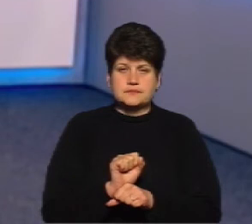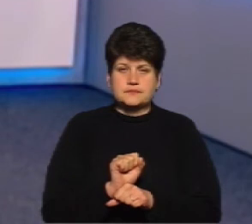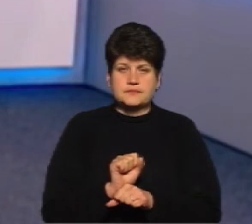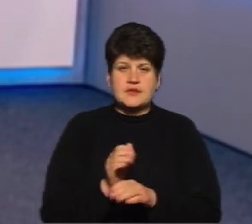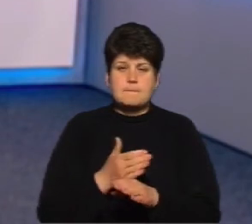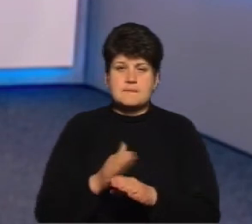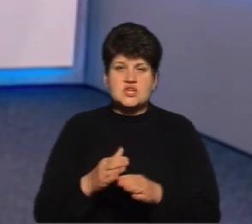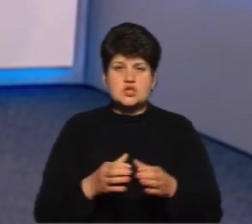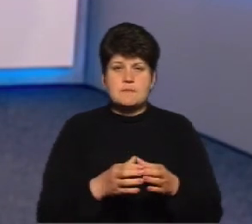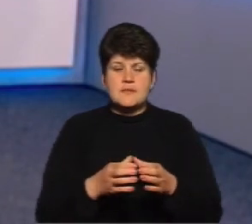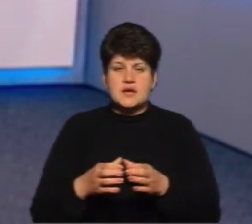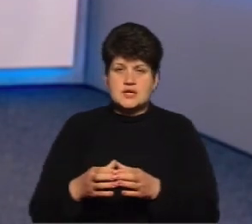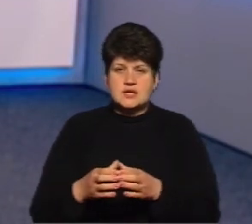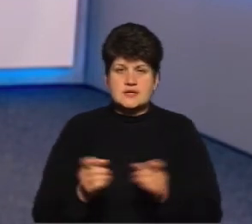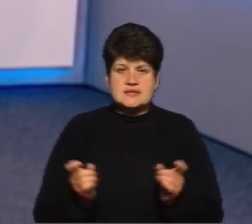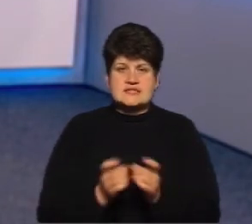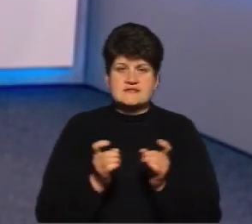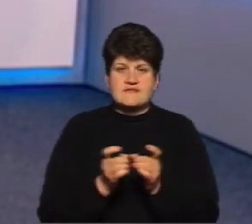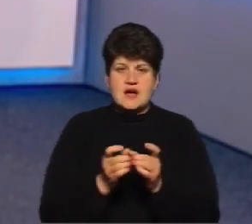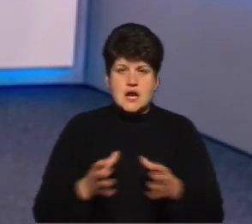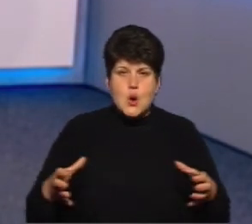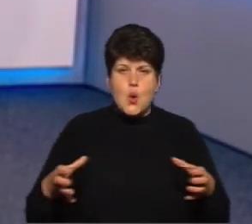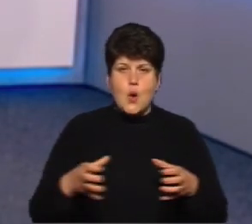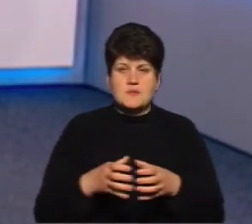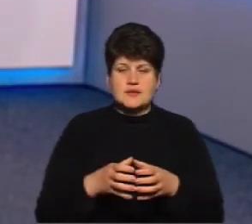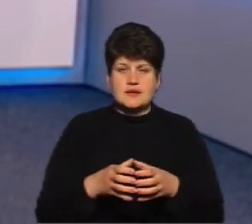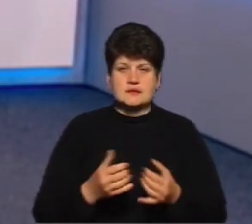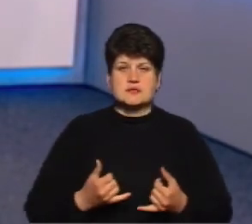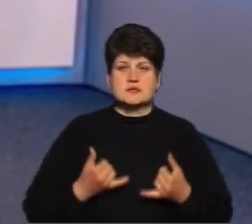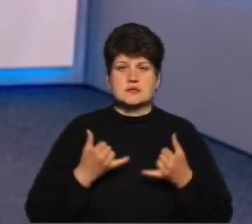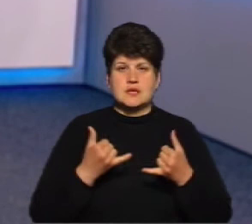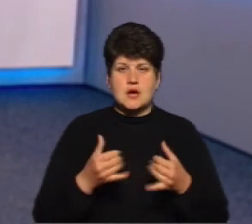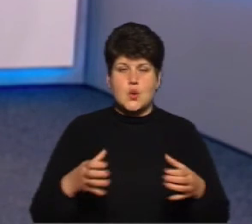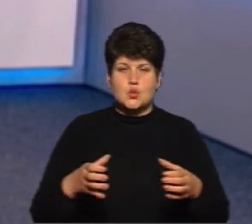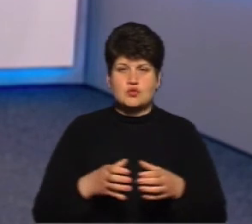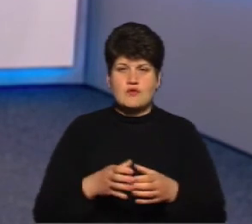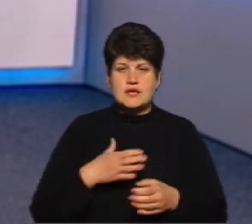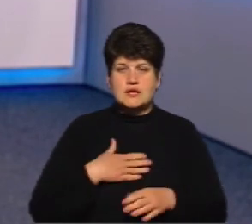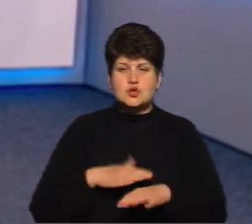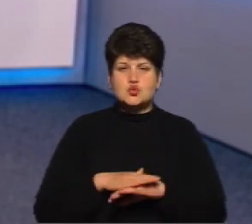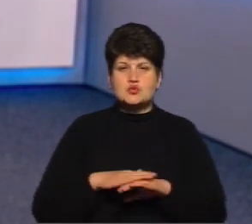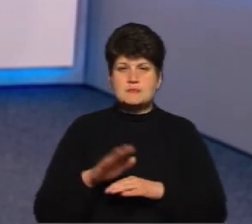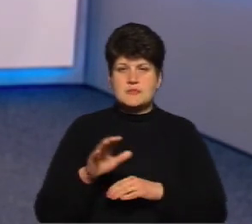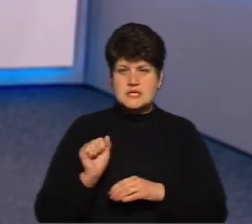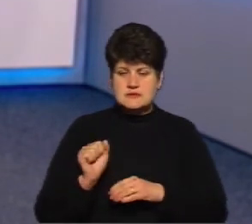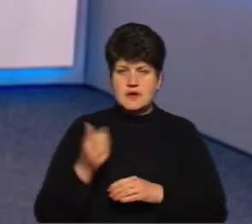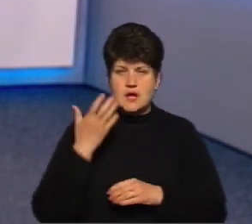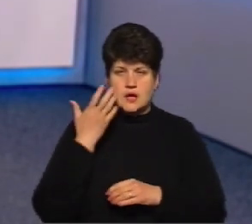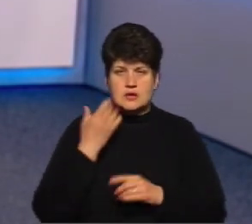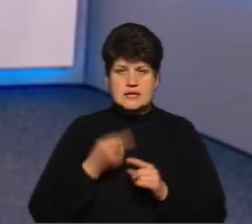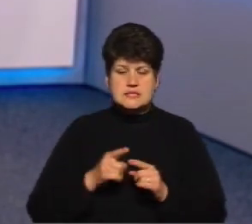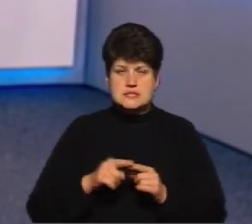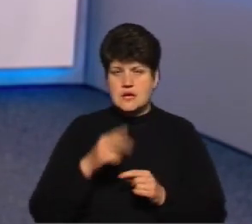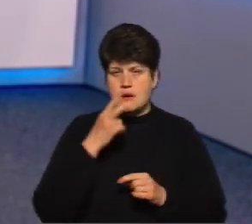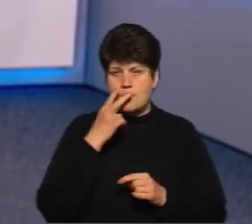міжпартійні ці чвари, об'єднатися задля гуртування нашого суспільства. І коли це побачить той